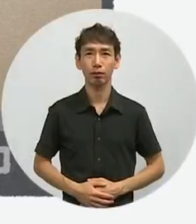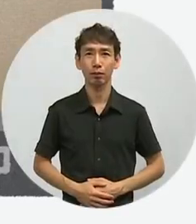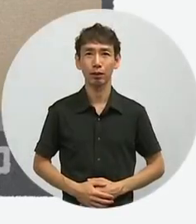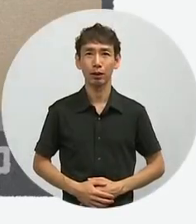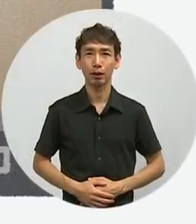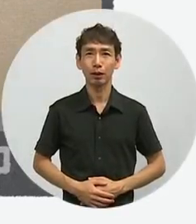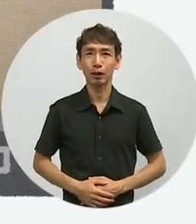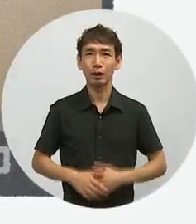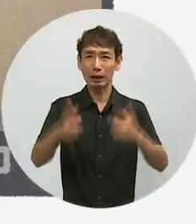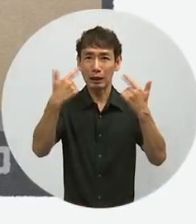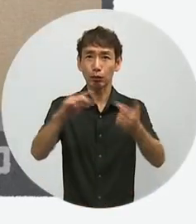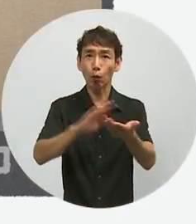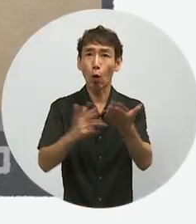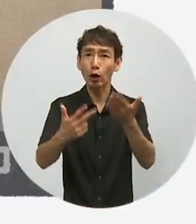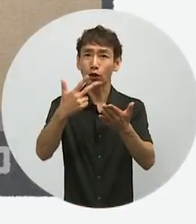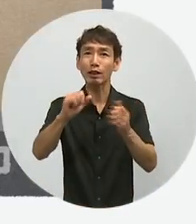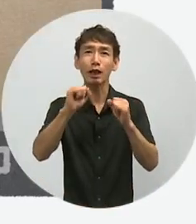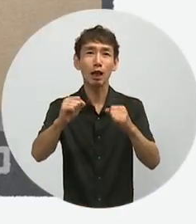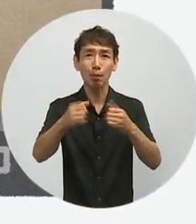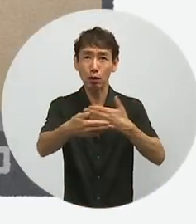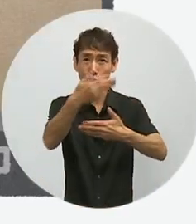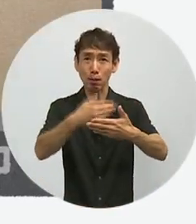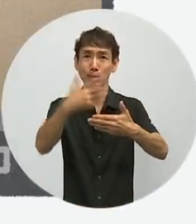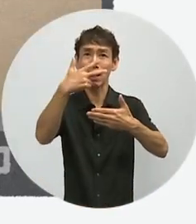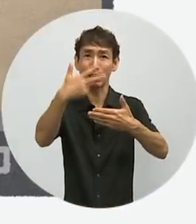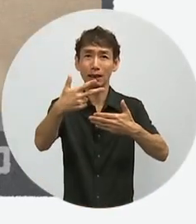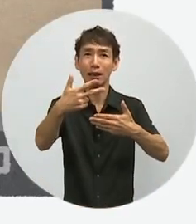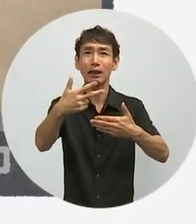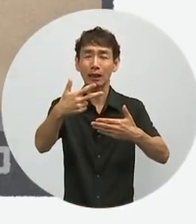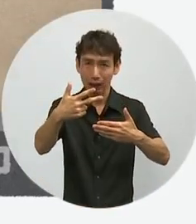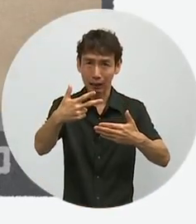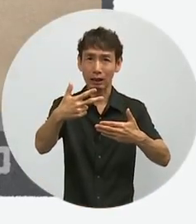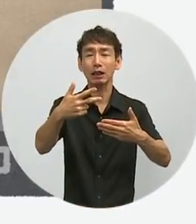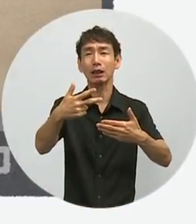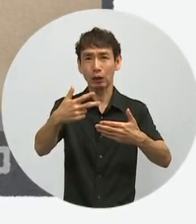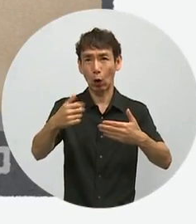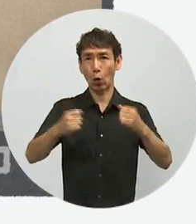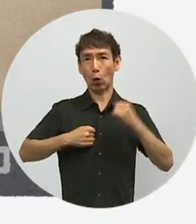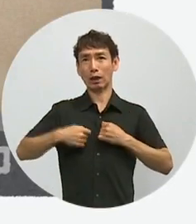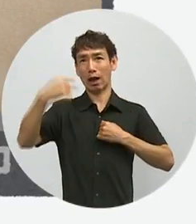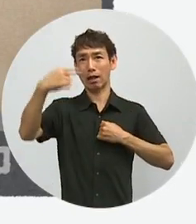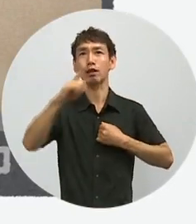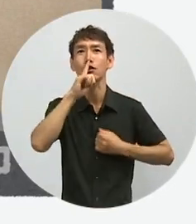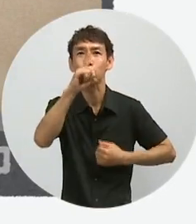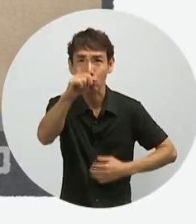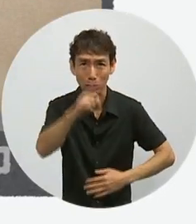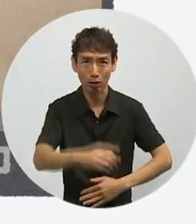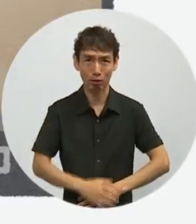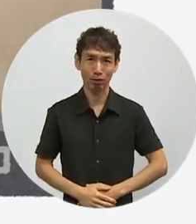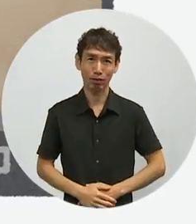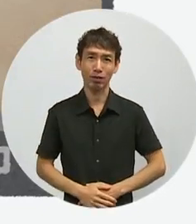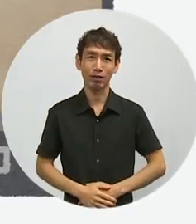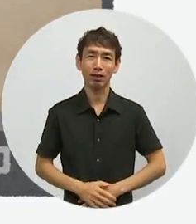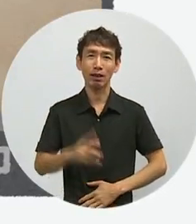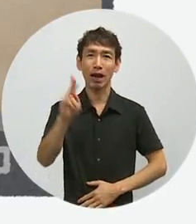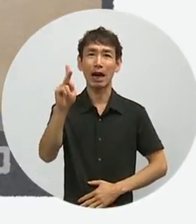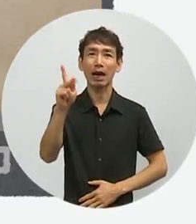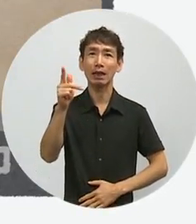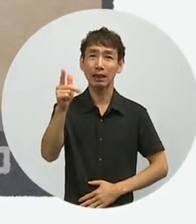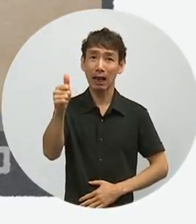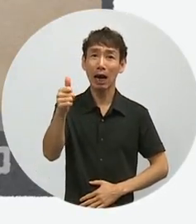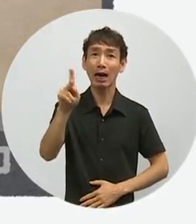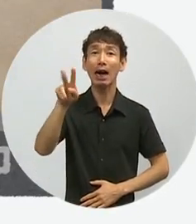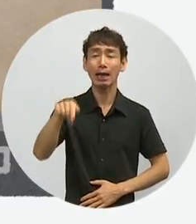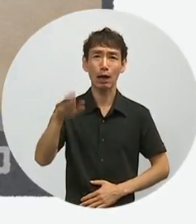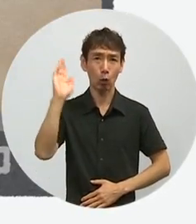普段保育士やっております上芝居市のゴリラ先生と申します。カタカナでゴリラ、ひらが